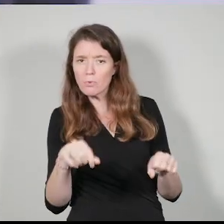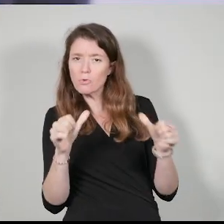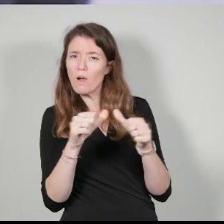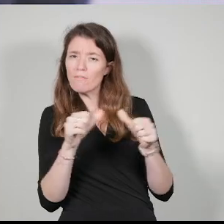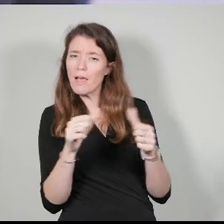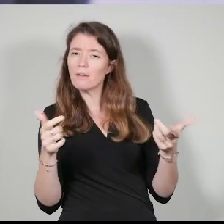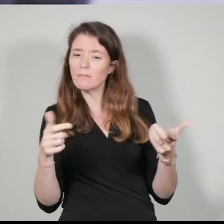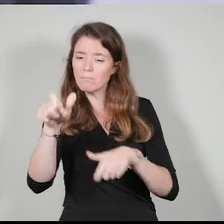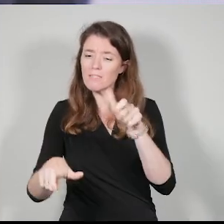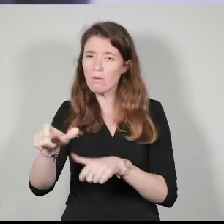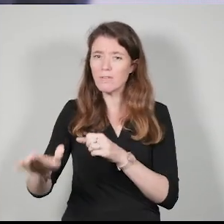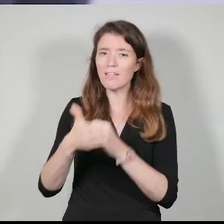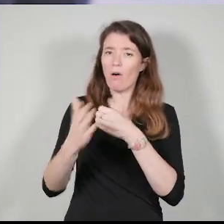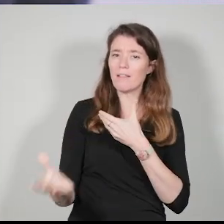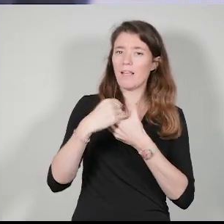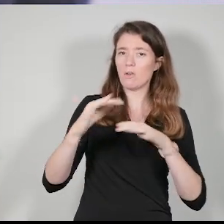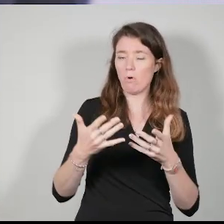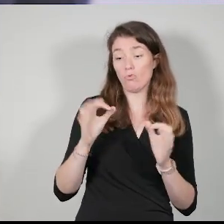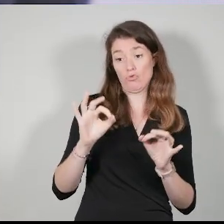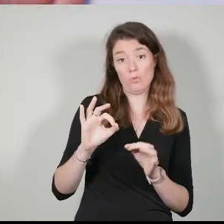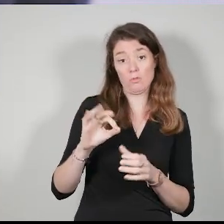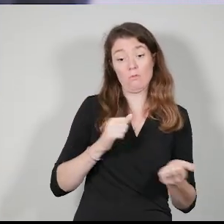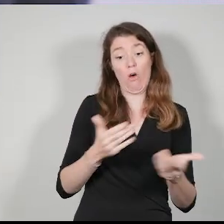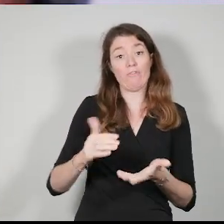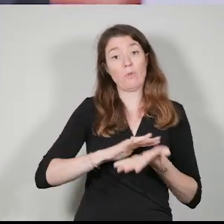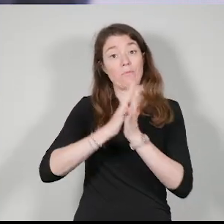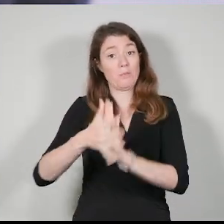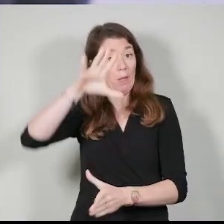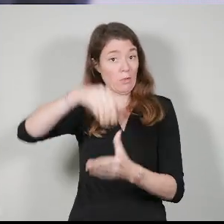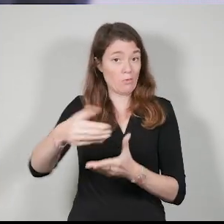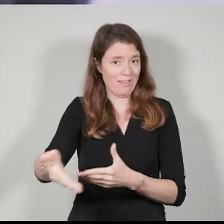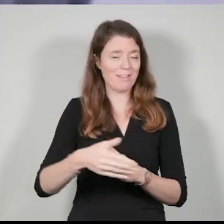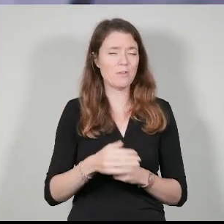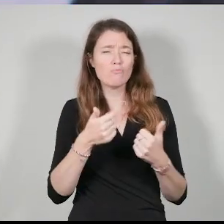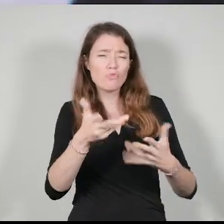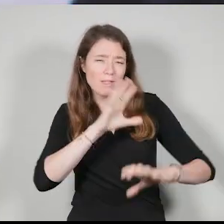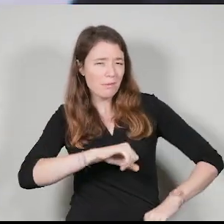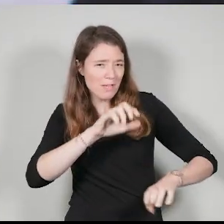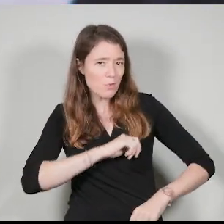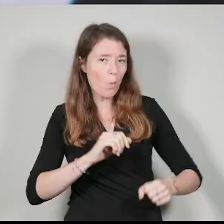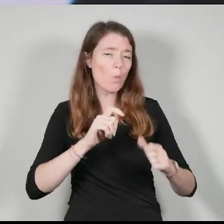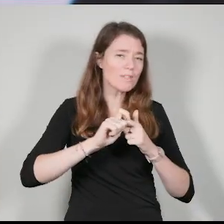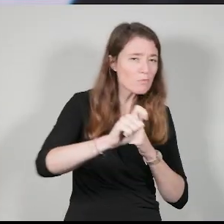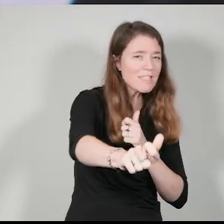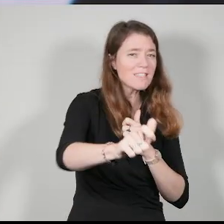ces aidants, qui sera un enjeu central de la transformation de l'offre, à travers quelques expérimentations, dispositifs qui se mettent en place. C'est l'enjeu